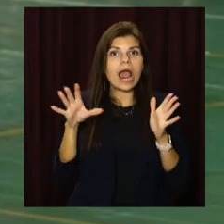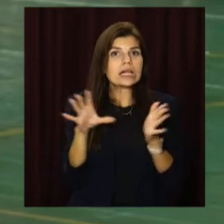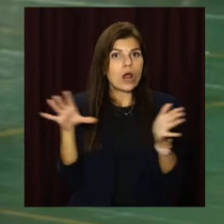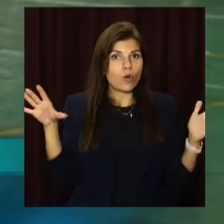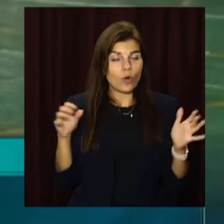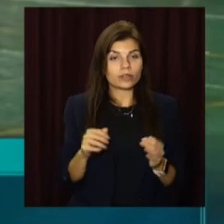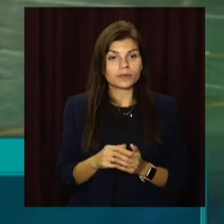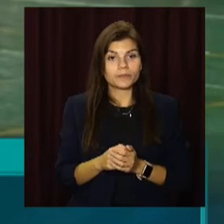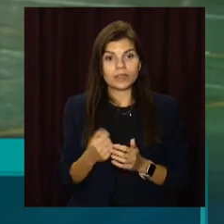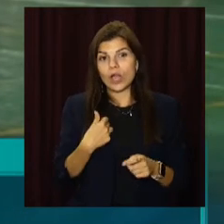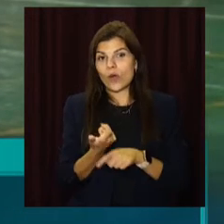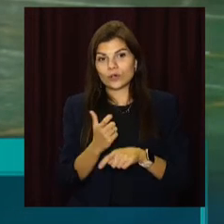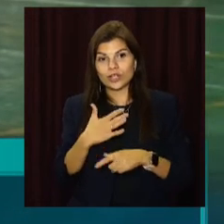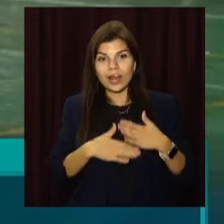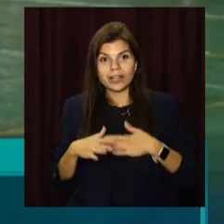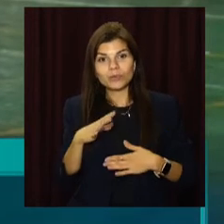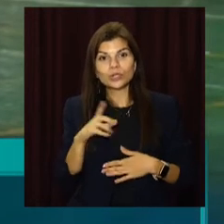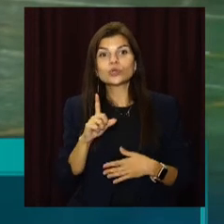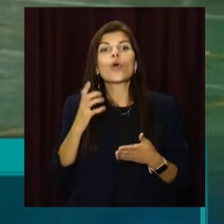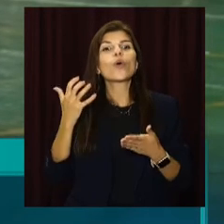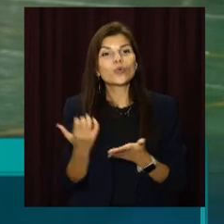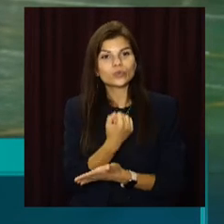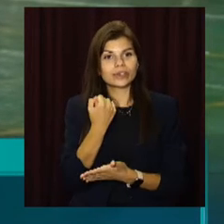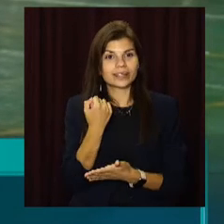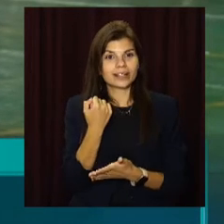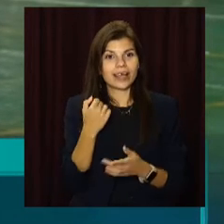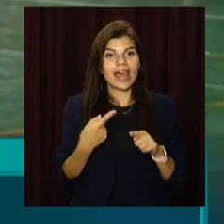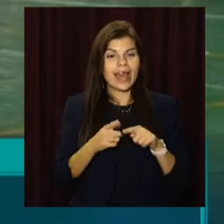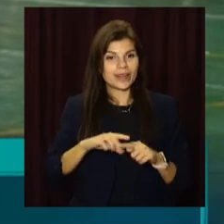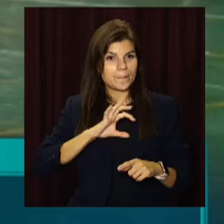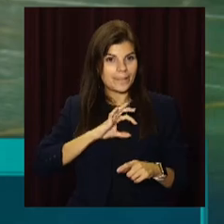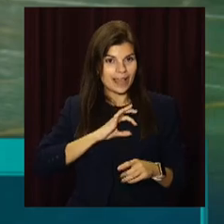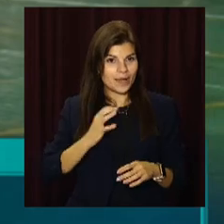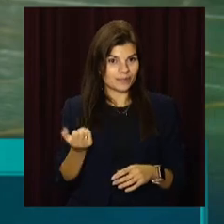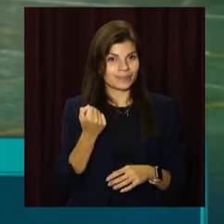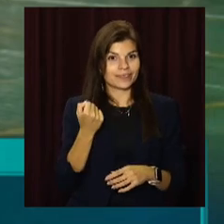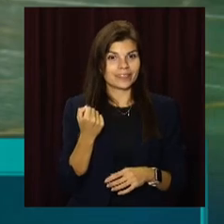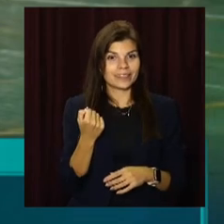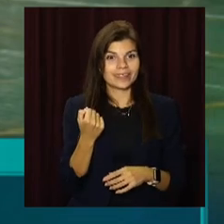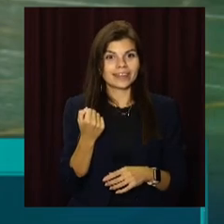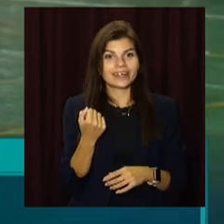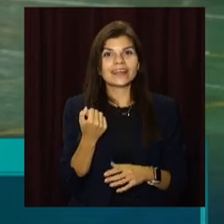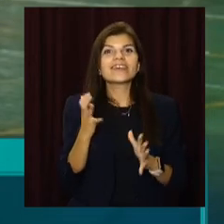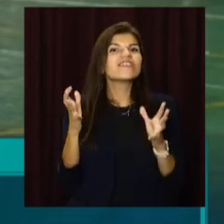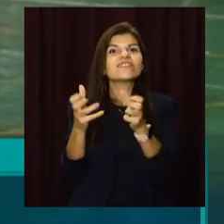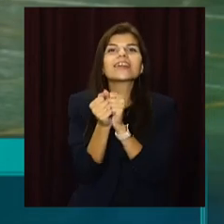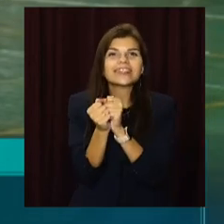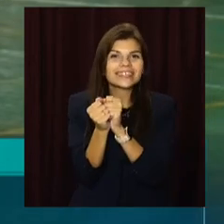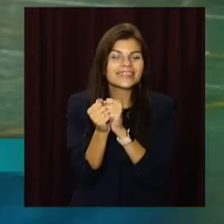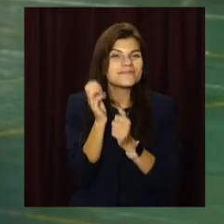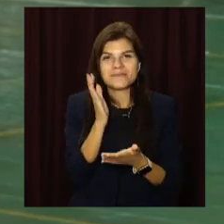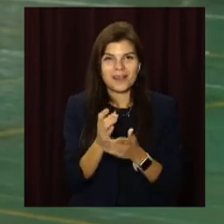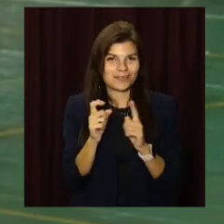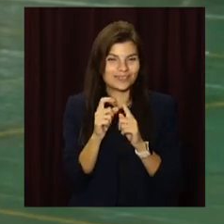Дуже рада була, що вдалося вибороти цю медаль, схватити її в буквальному